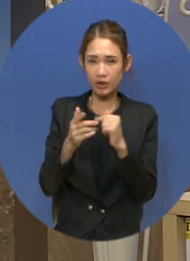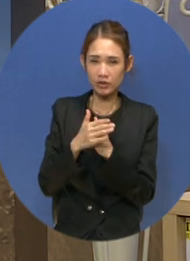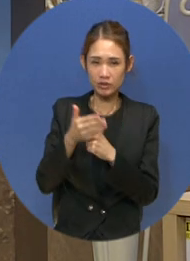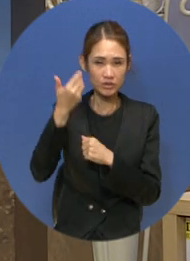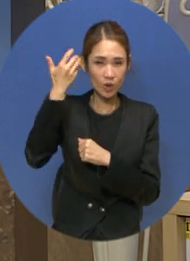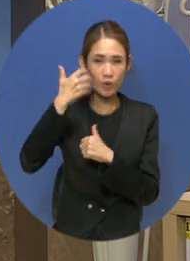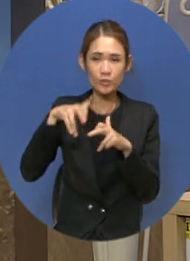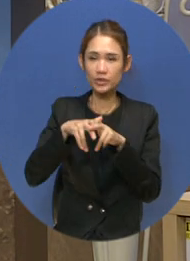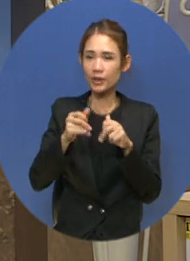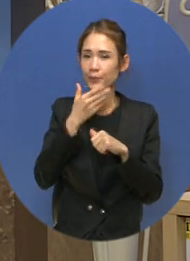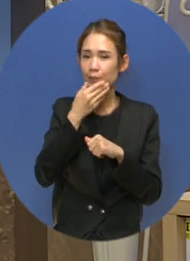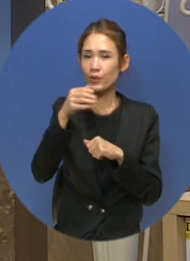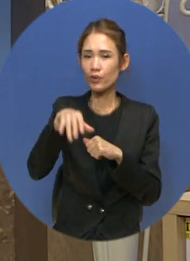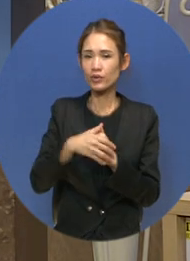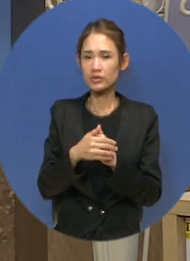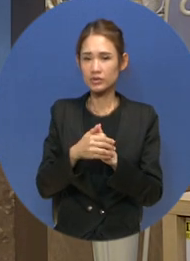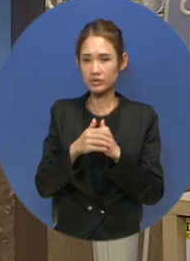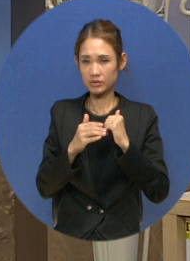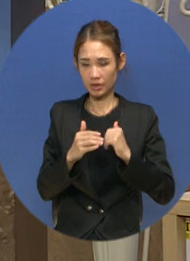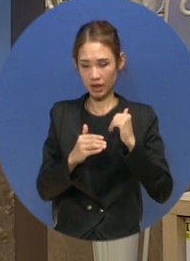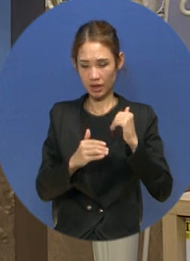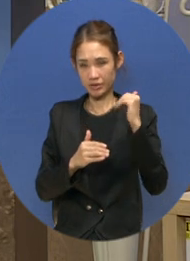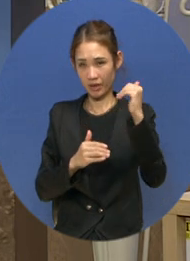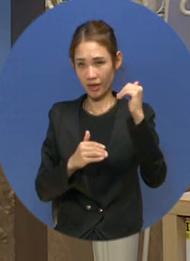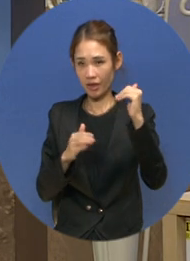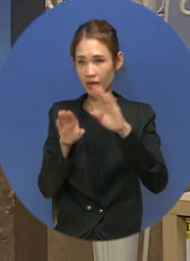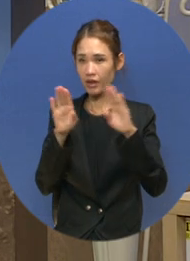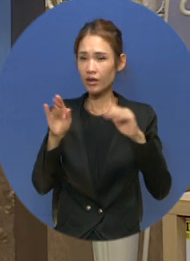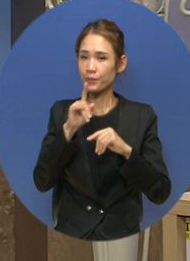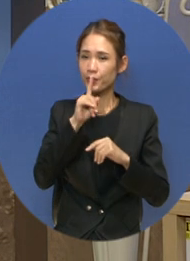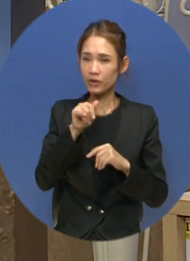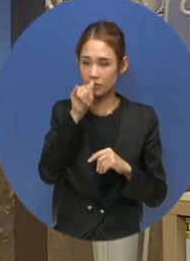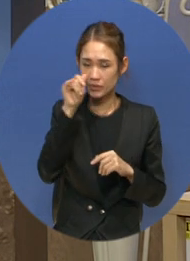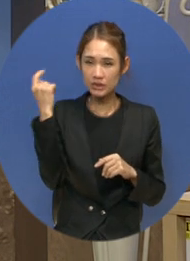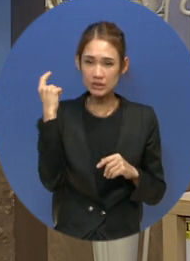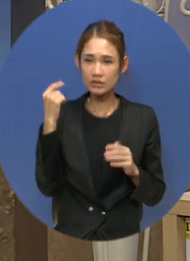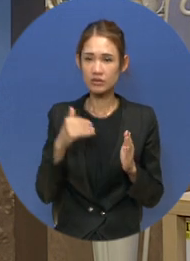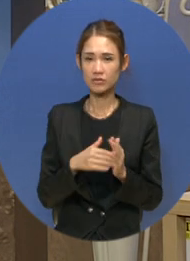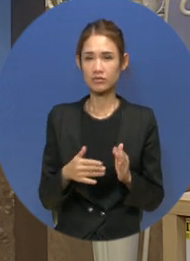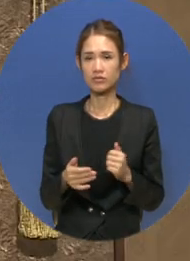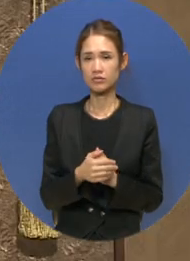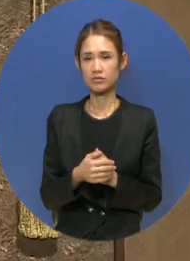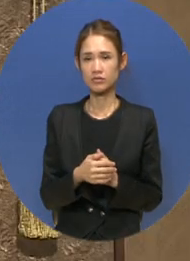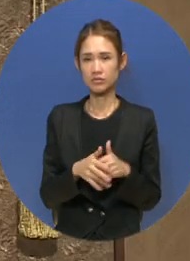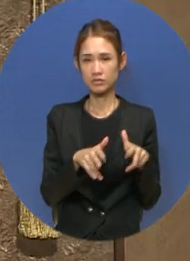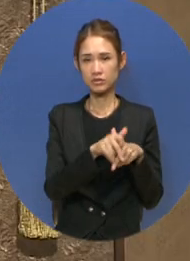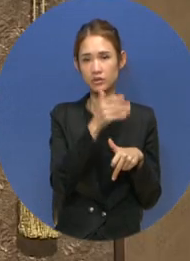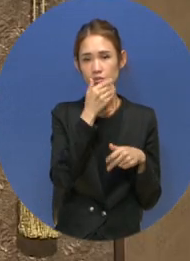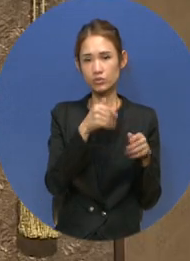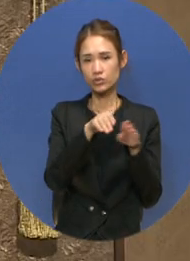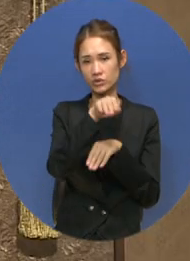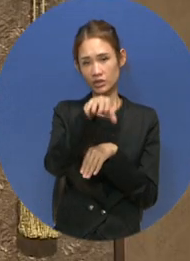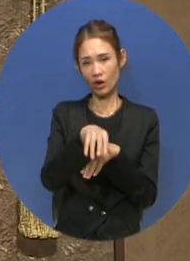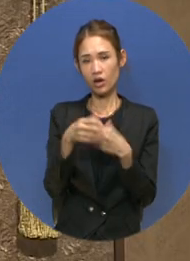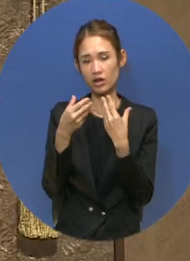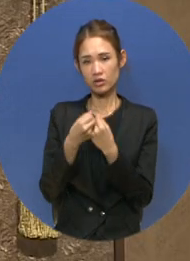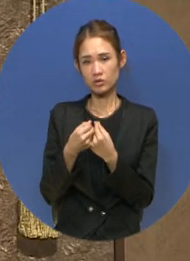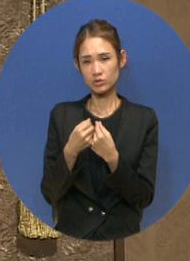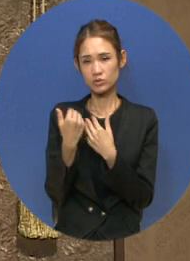영등포 장애인복지관도 단계별로 네. 네. 개관한다고 제가 들었습니다. 네. 장애인복지관 같은